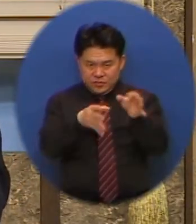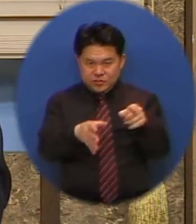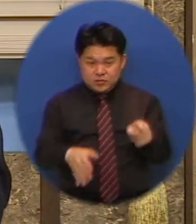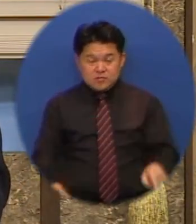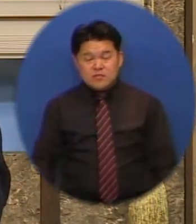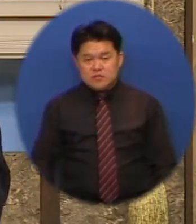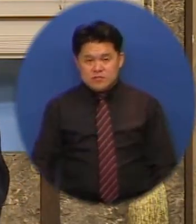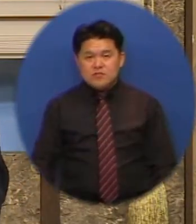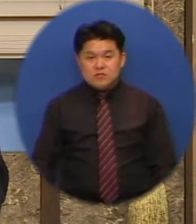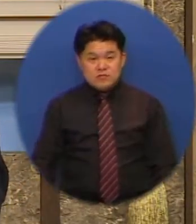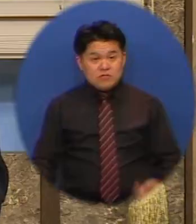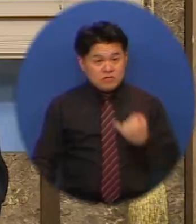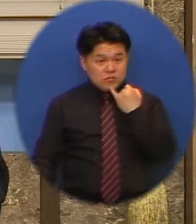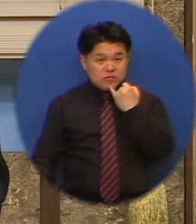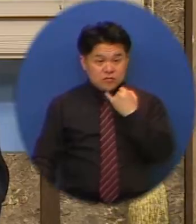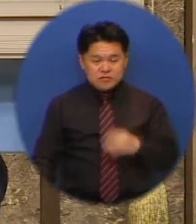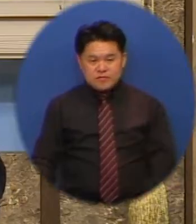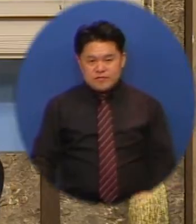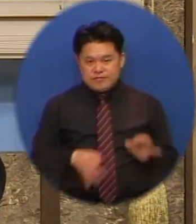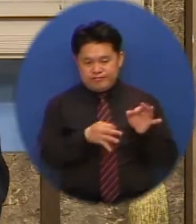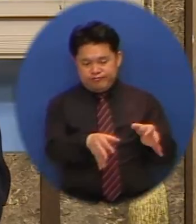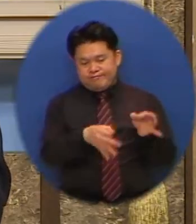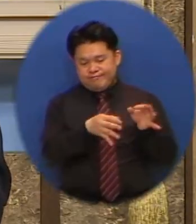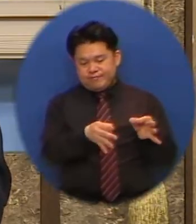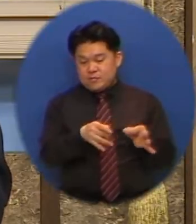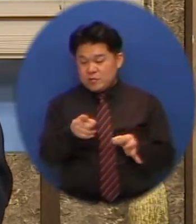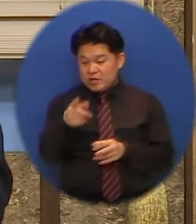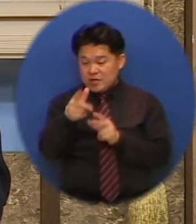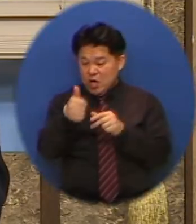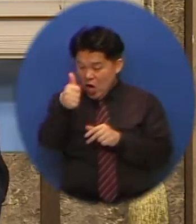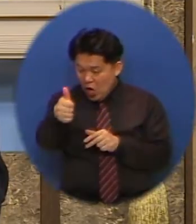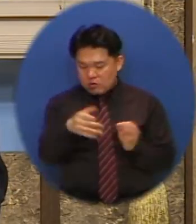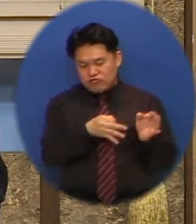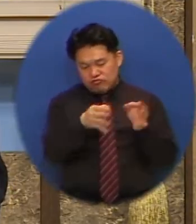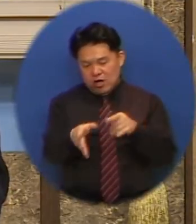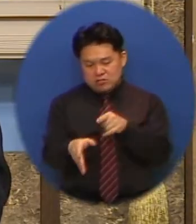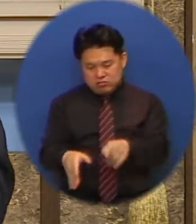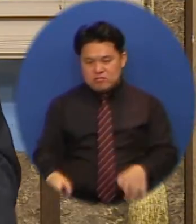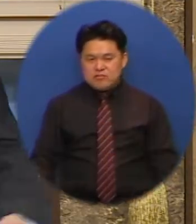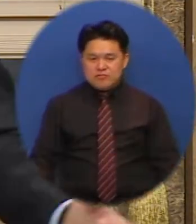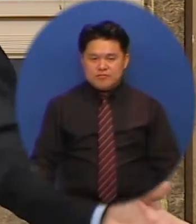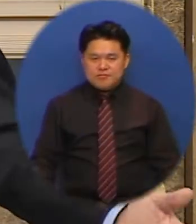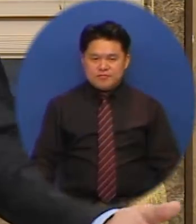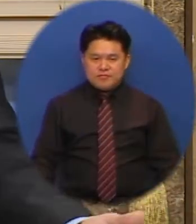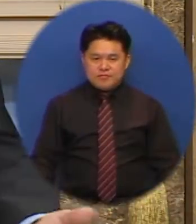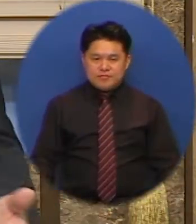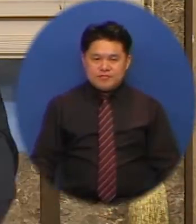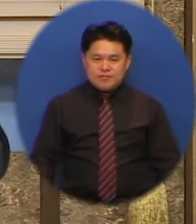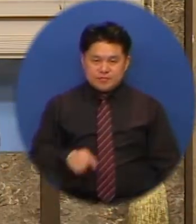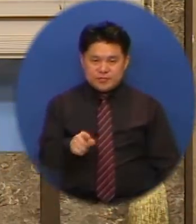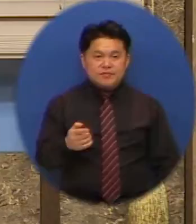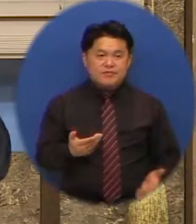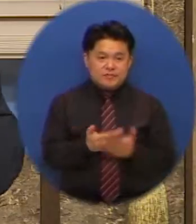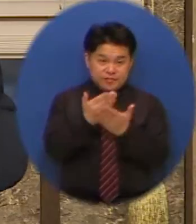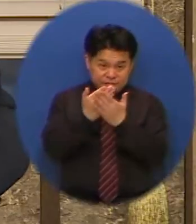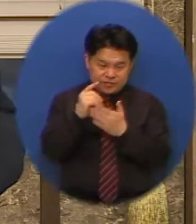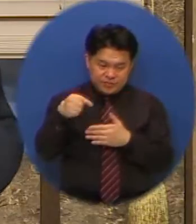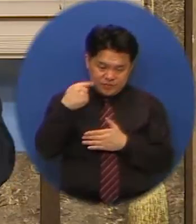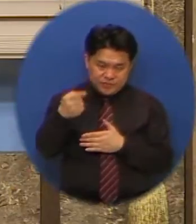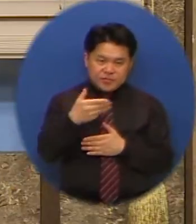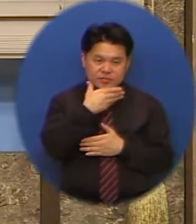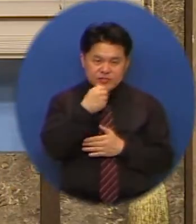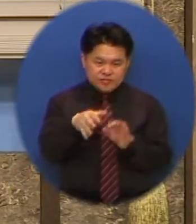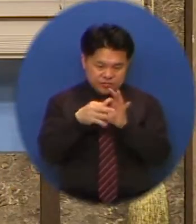뭐 10만 원, 20만 원 이렇게 좋은 사업이 있다면 예. 투자를 하는. 그래서 이런 거를 활성화시켜서 이거를